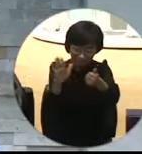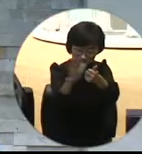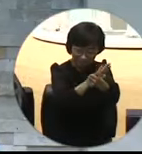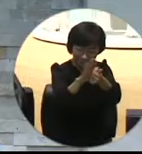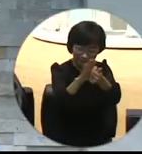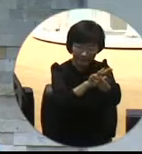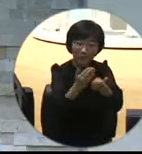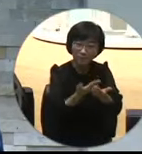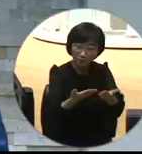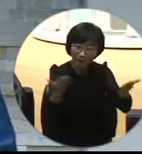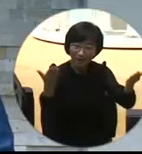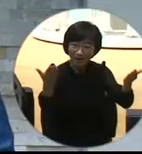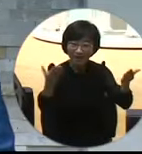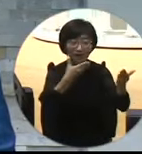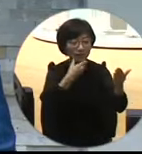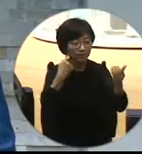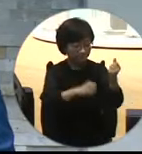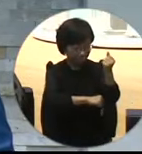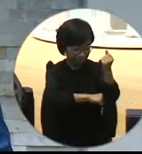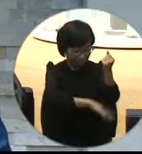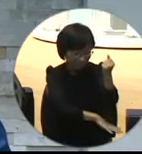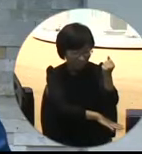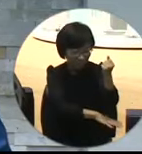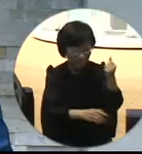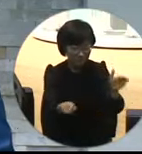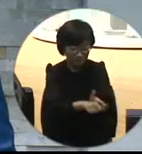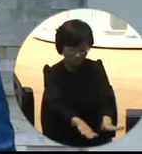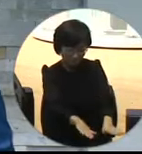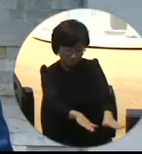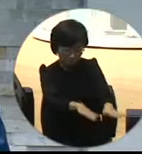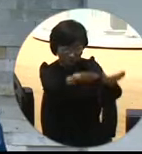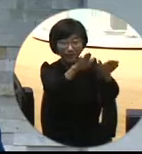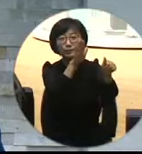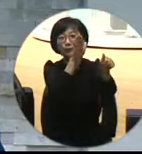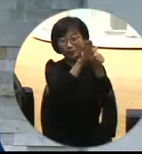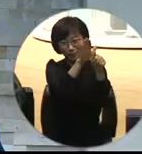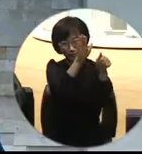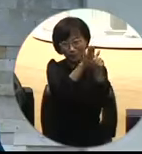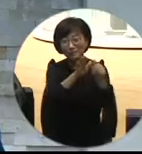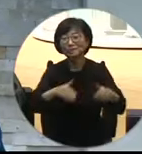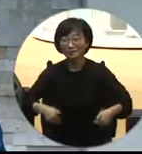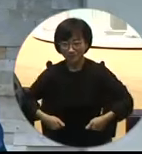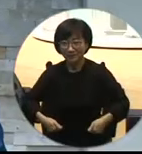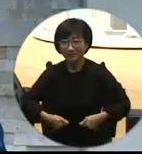잘 내리도록. 성장하도록.